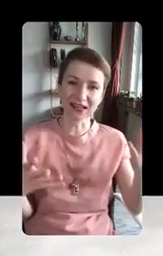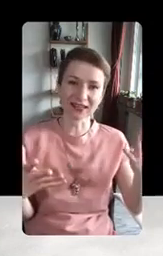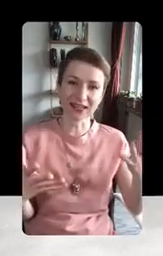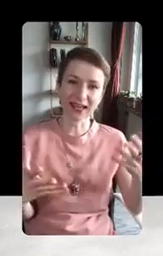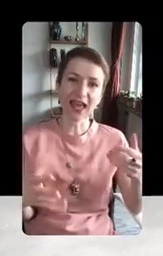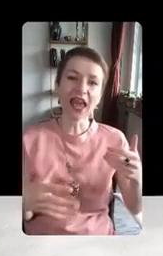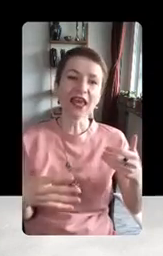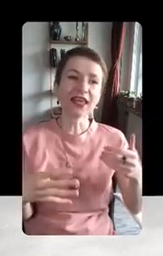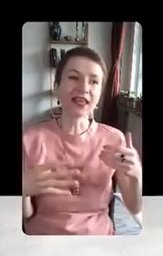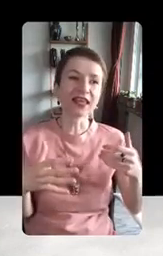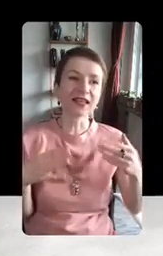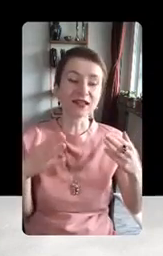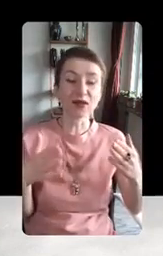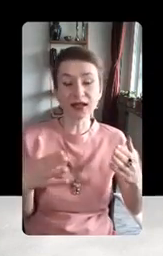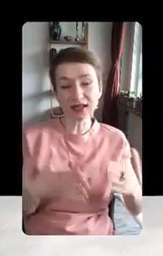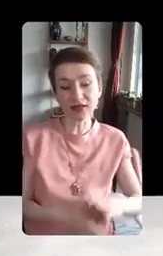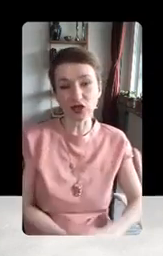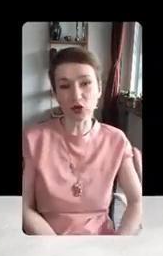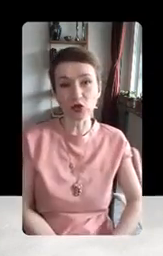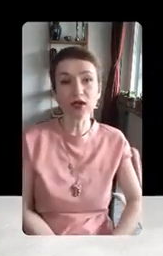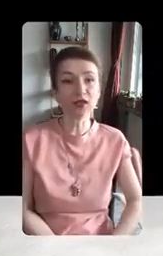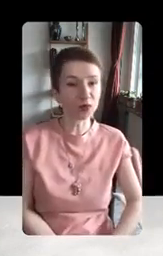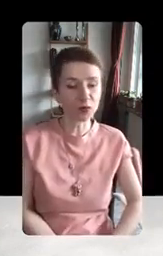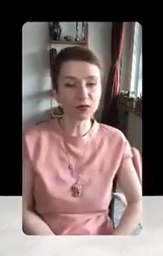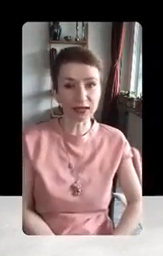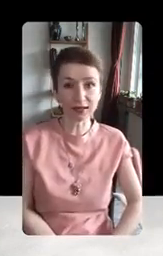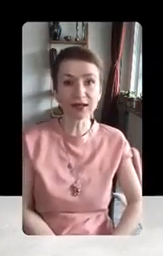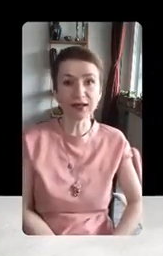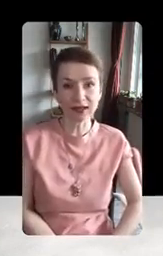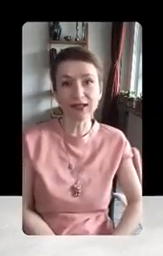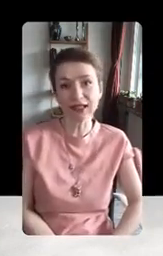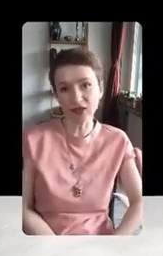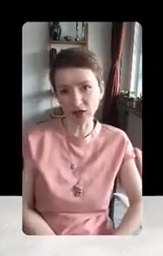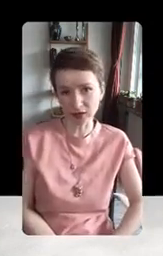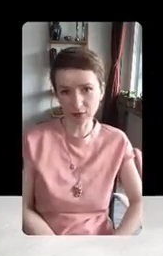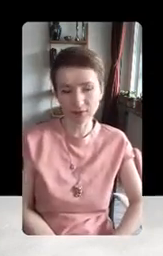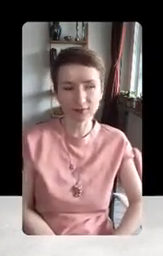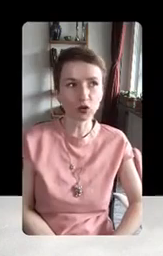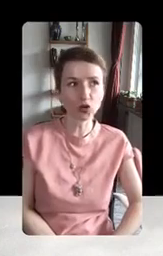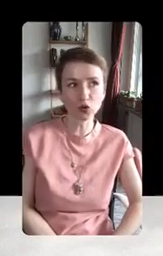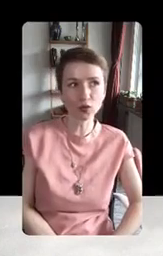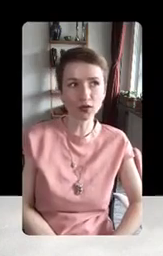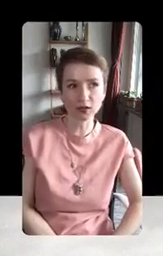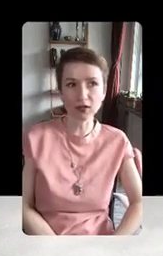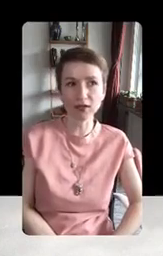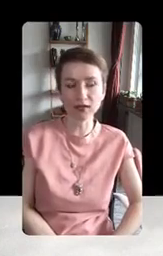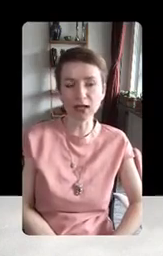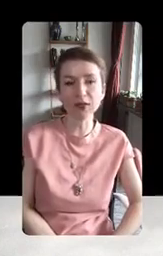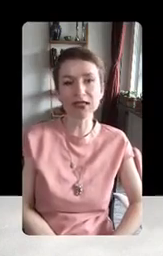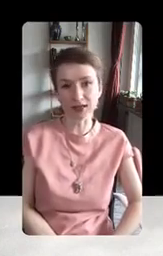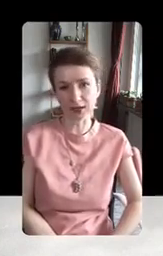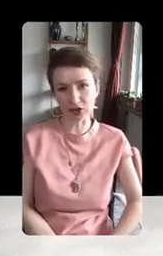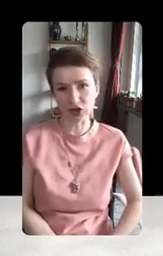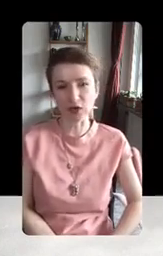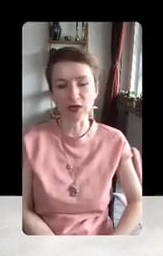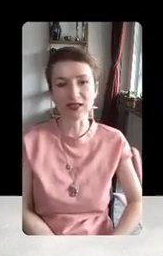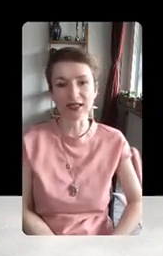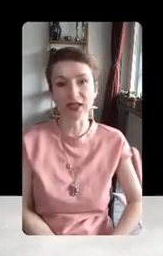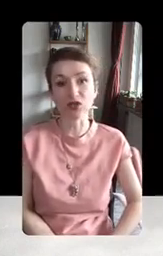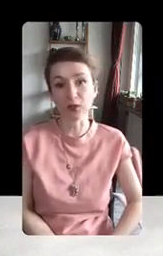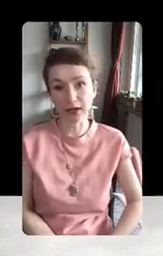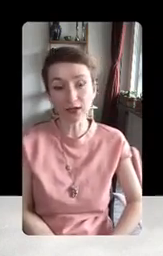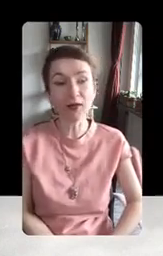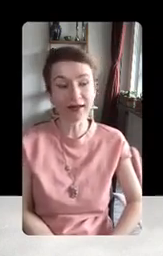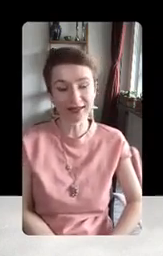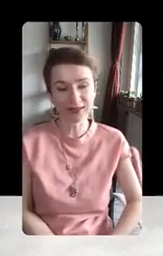рассказывали сказки. И сама Эльса говорит, что сколько себя помнит, она хотела рисовать. У нее самые тесные отношения были